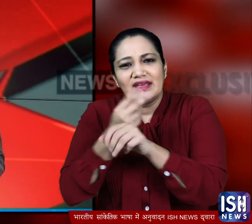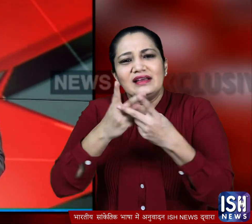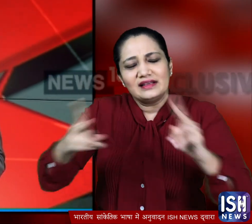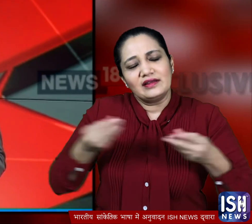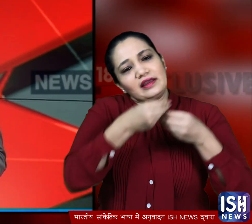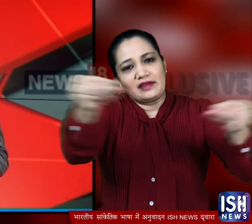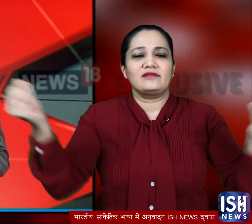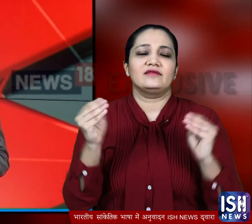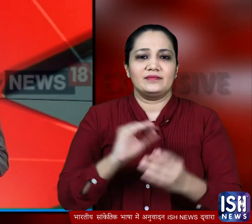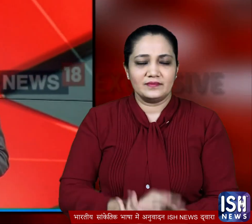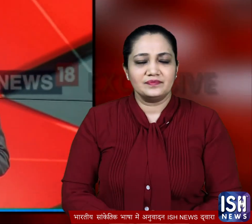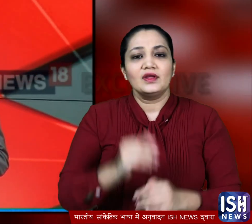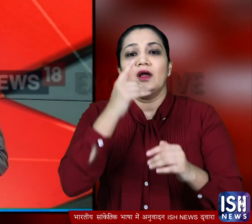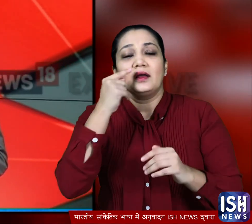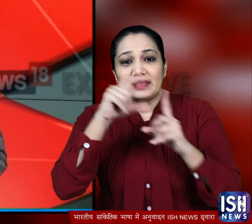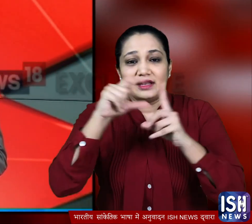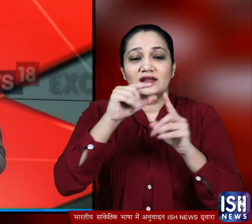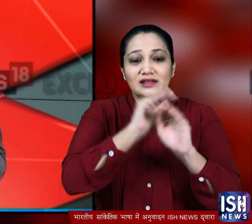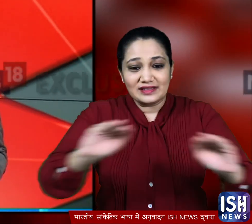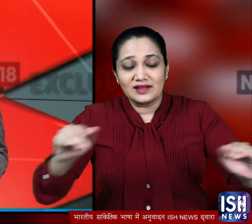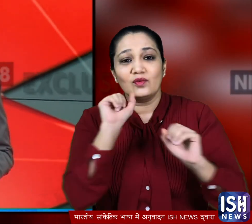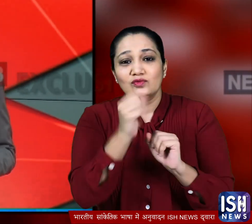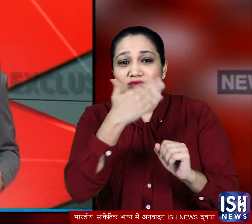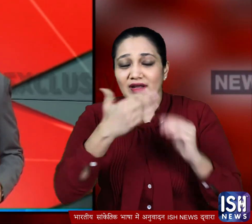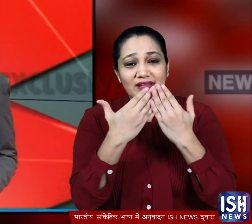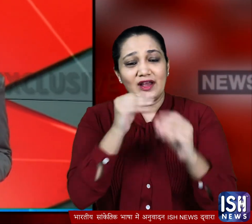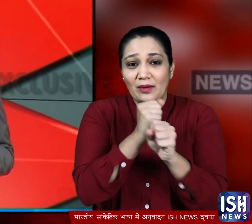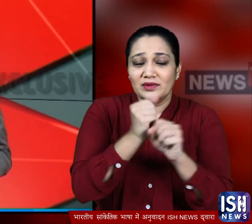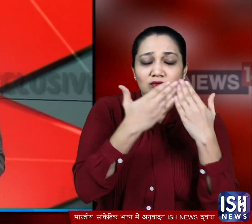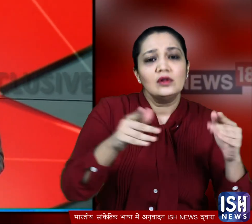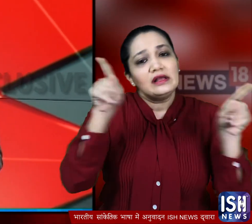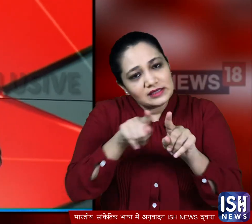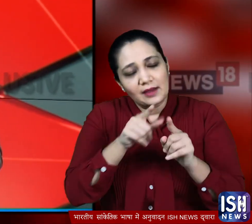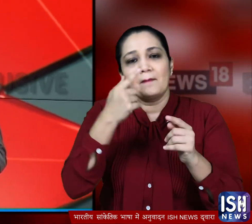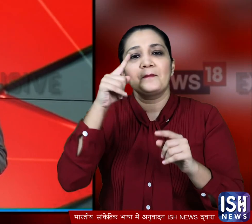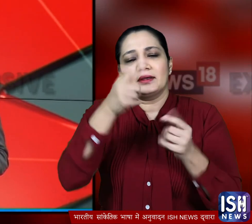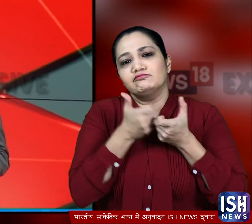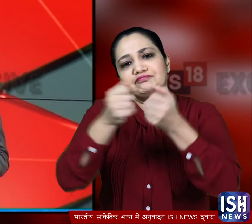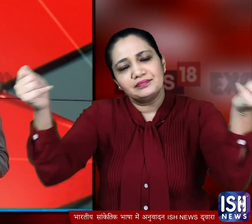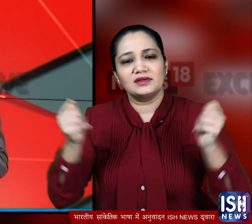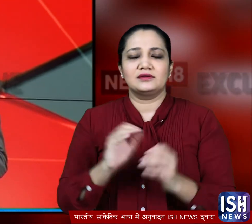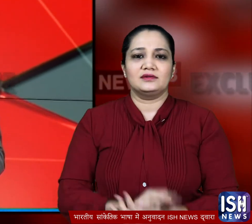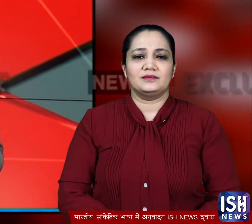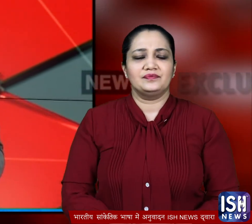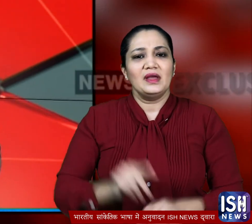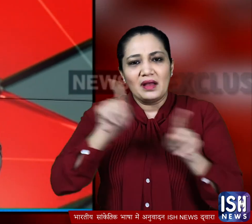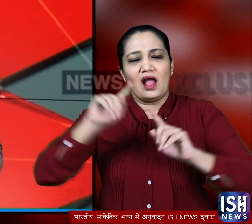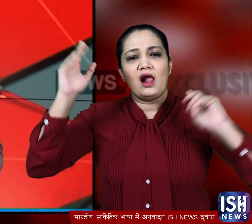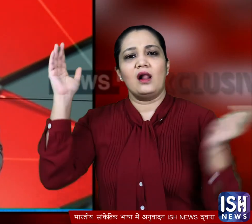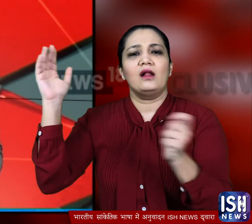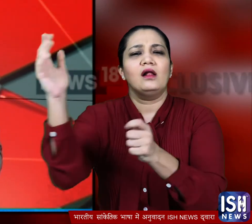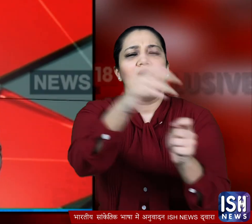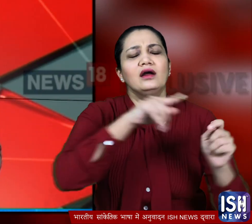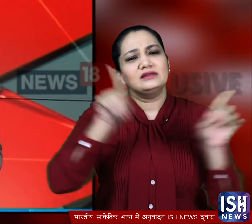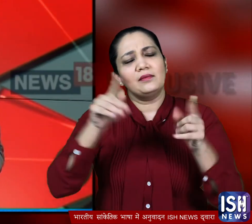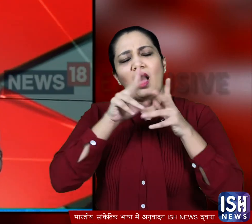के स्कूलों में पढ़ने वाले बच्चों के माता पिता के फोन पर भी उसी मैसेज को किया गया था। लेकिन हम लोगों की ढिंडोरा पीटने की आदत